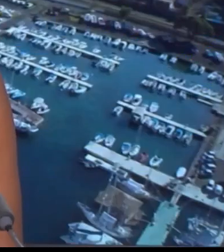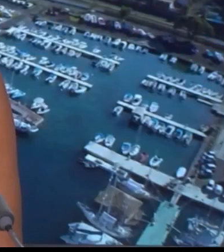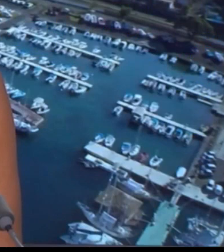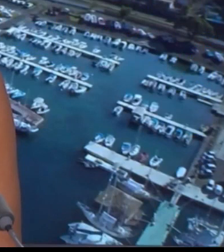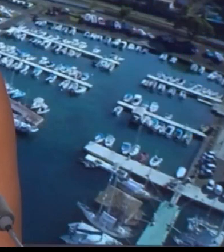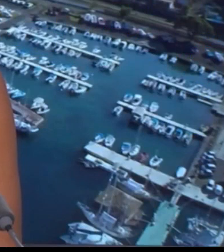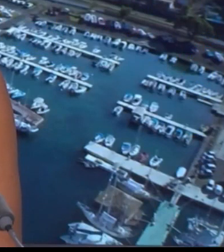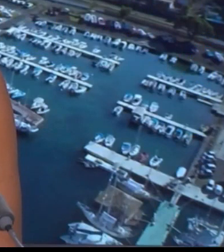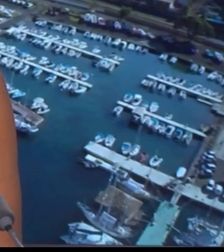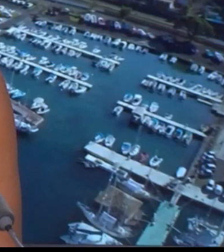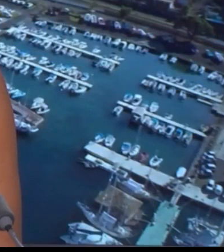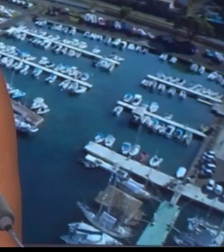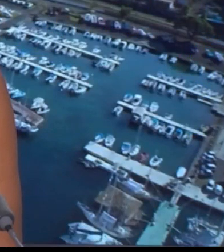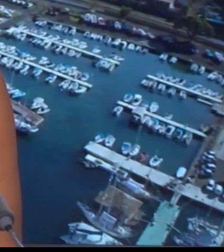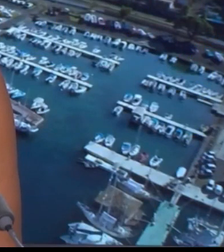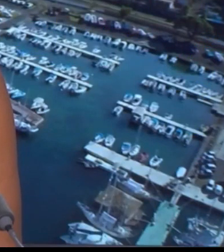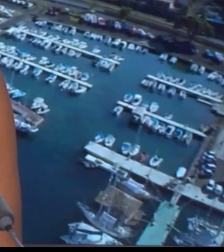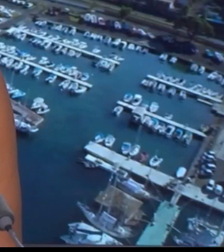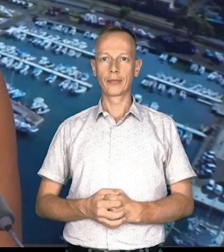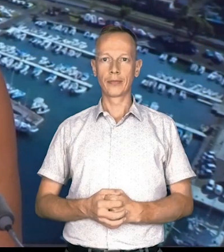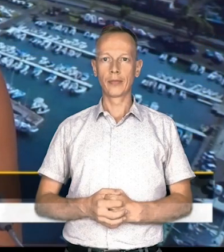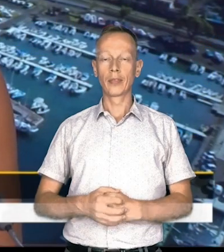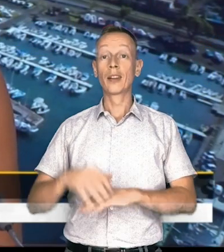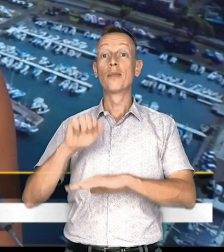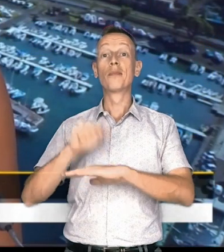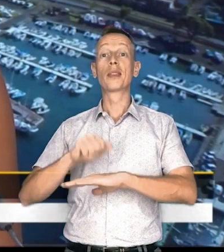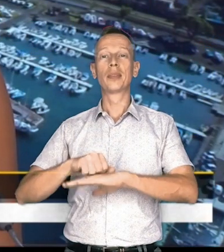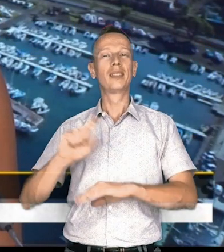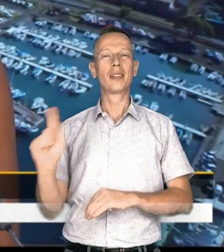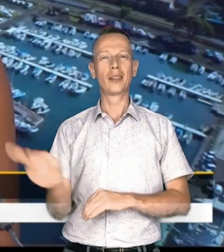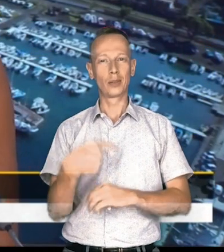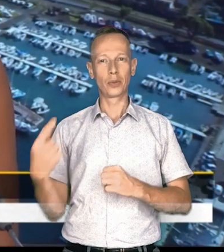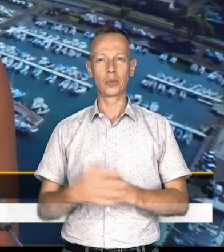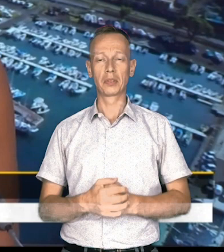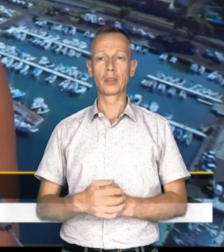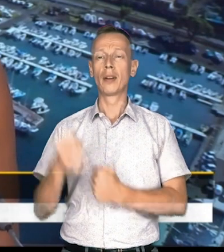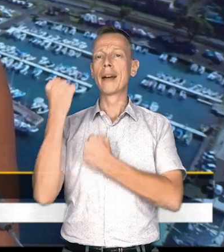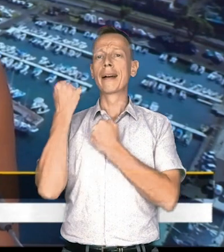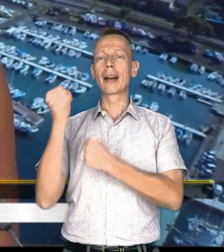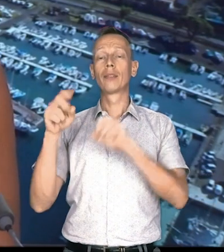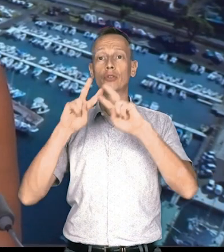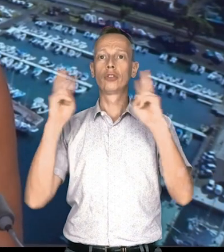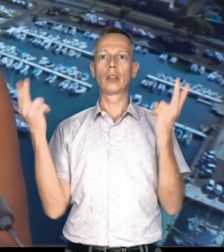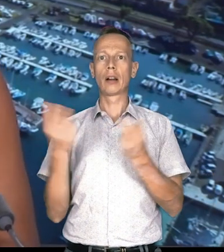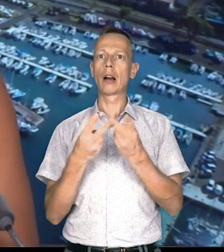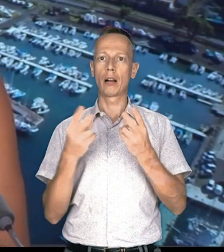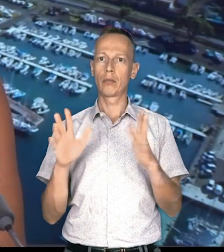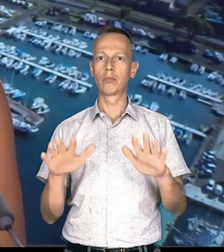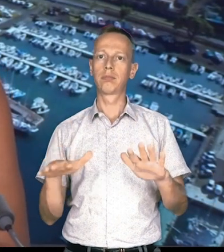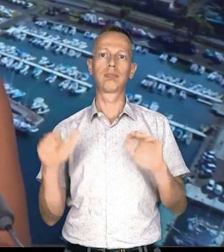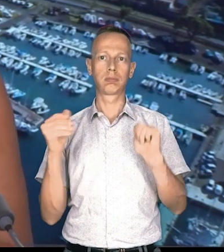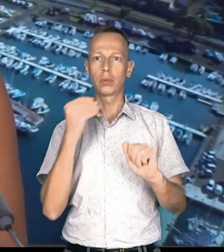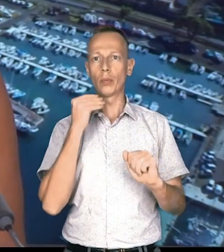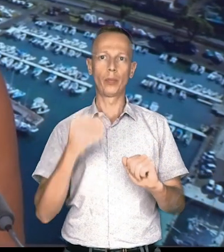Oui, Yorana Lovaina, Madame, Monsieur, Yorana, et bienvenue dans ce point d'information de ce midi. Si vous êtes à table, on vous souhaite un très bon appétit à